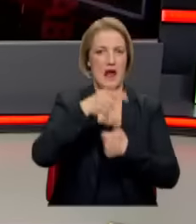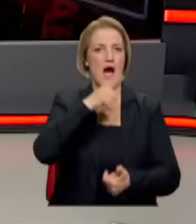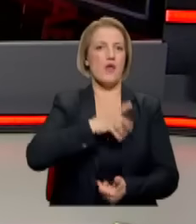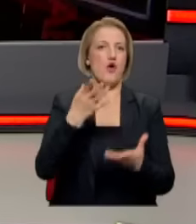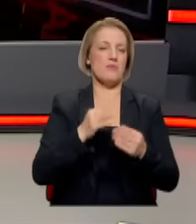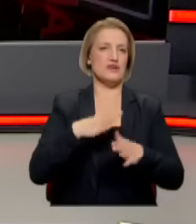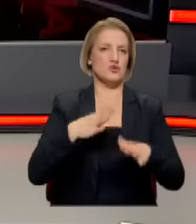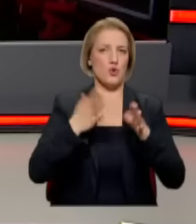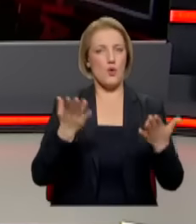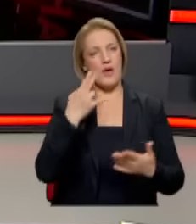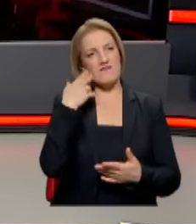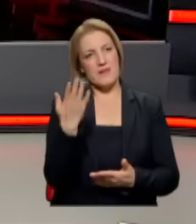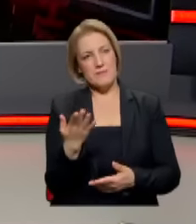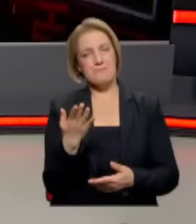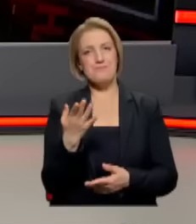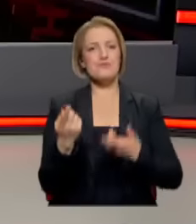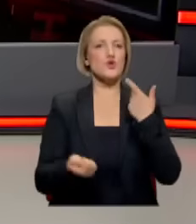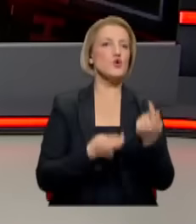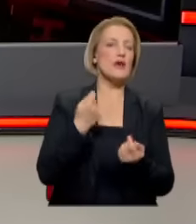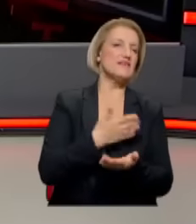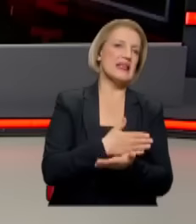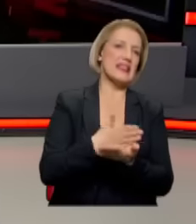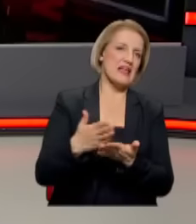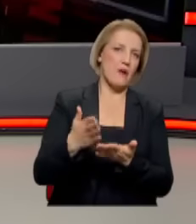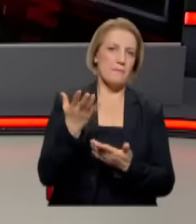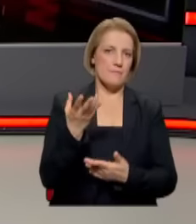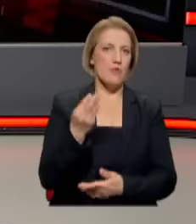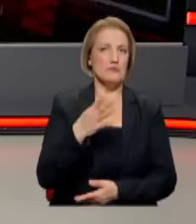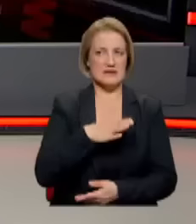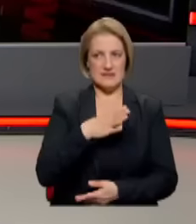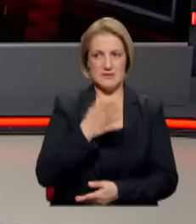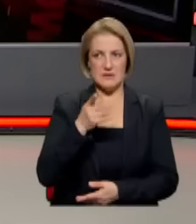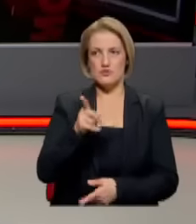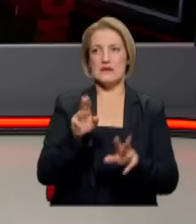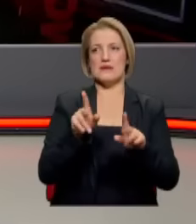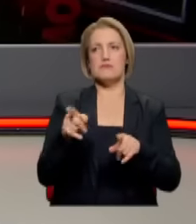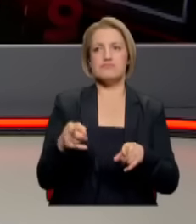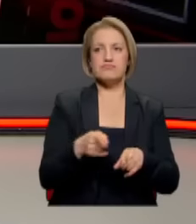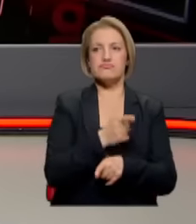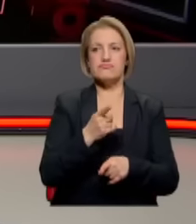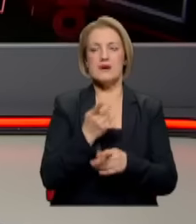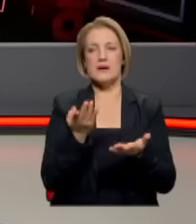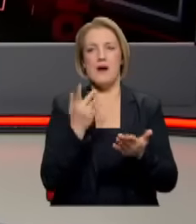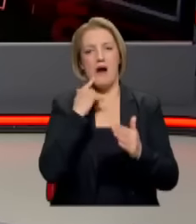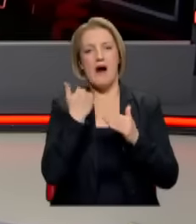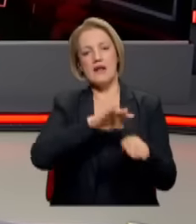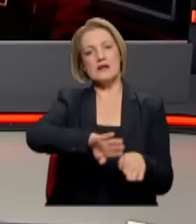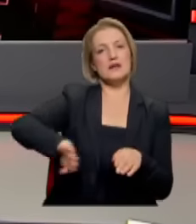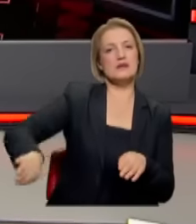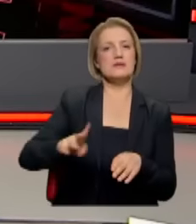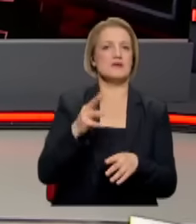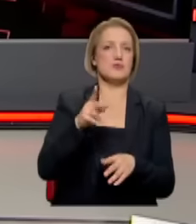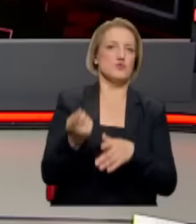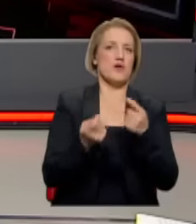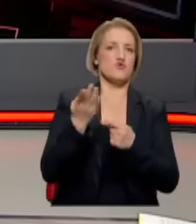istemesi Efendim Görevine devam etmek istemesi Bunun gibi şeyler seçmeni devreden çıkartma çabası